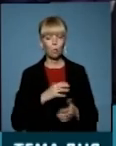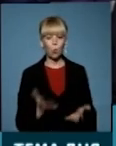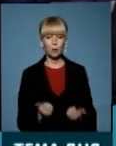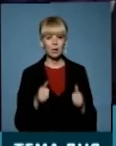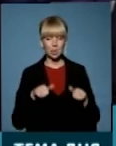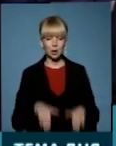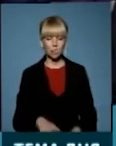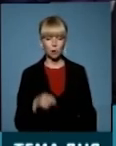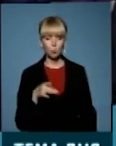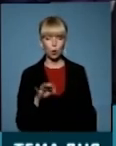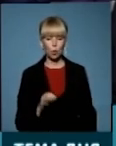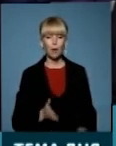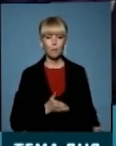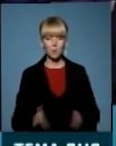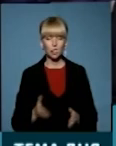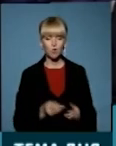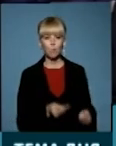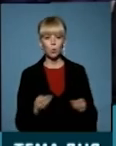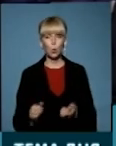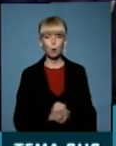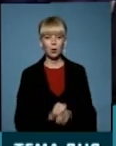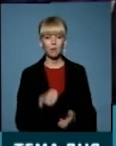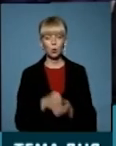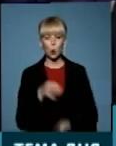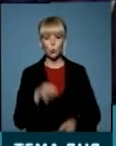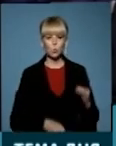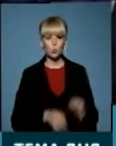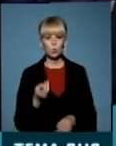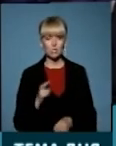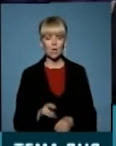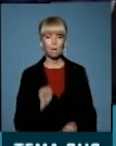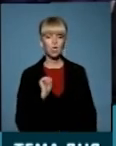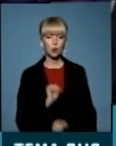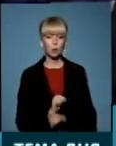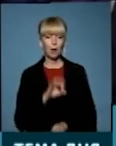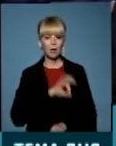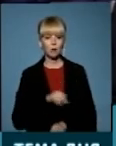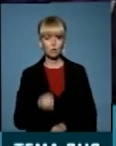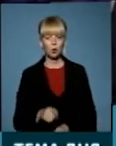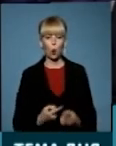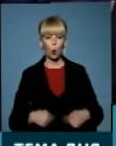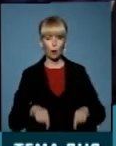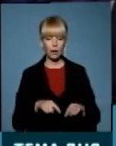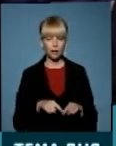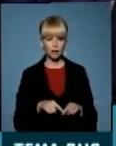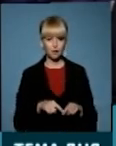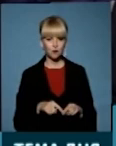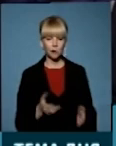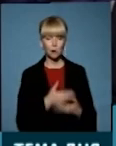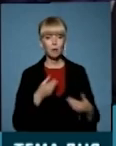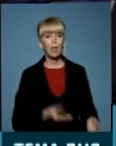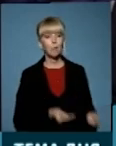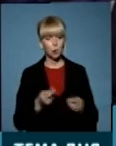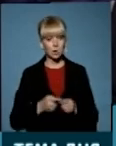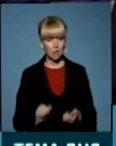прийнято рішення про підготовку та подачу матеріалів до суду для призупинення експлуатації цього об'єкта. Ми подали